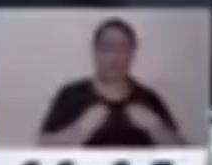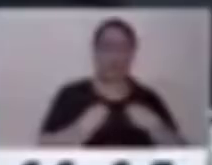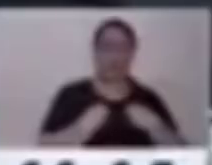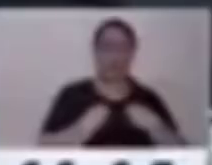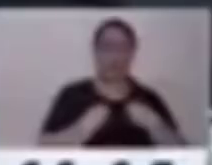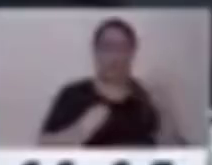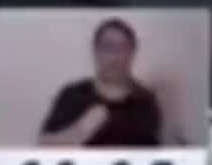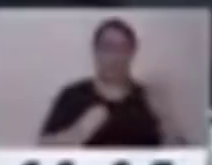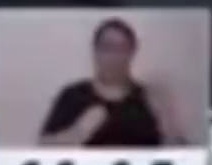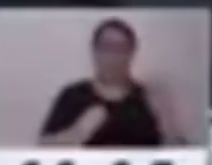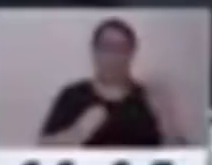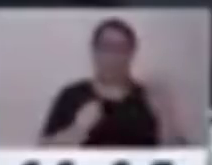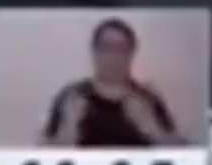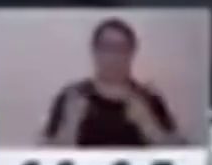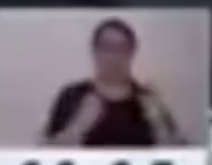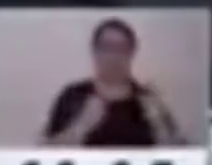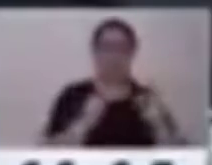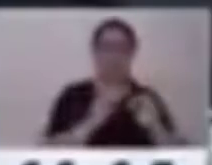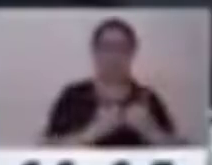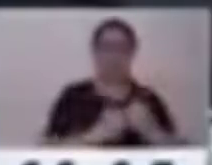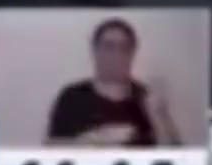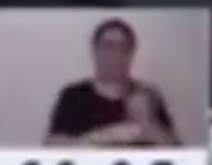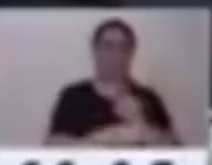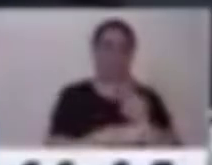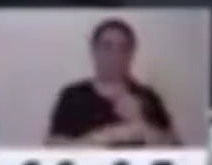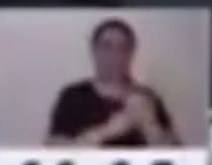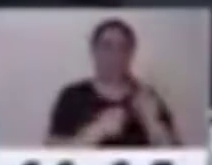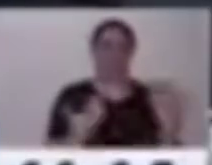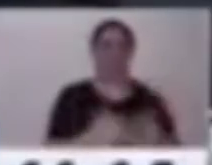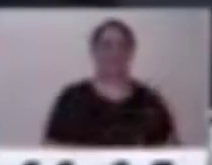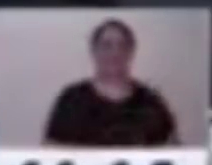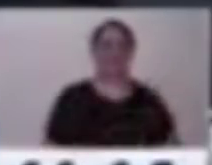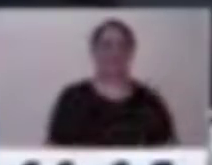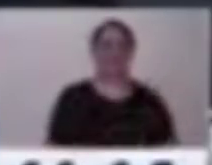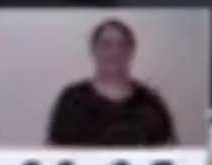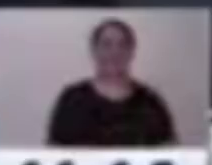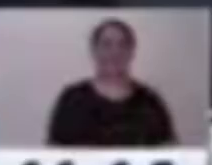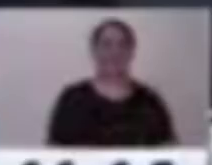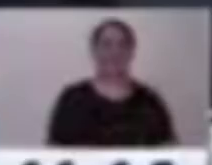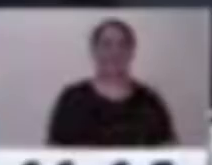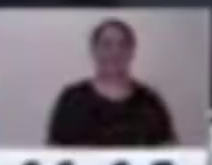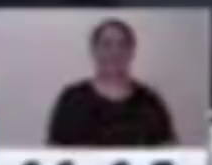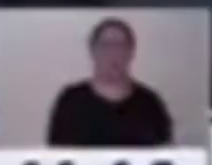pinagdiriwang? Ano po yung mga programa na gagawin ng DSWD para sa kanila?